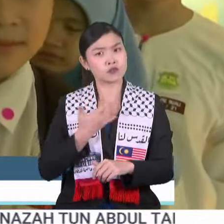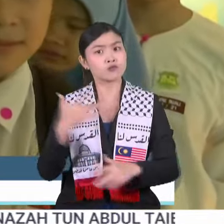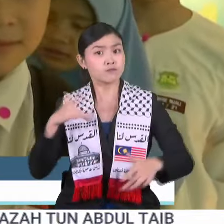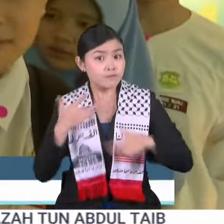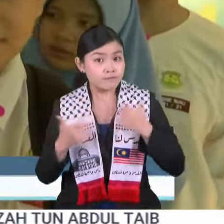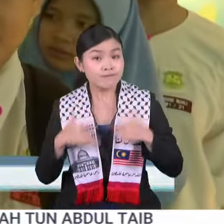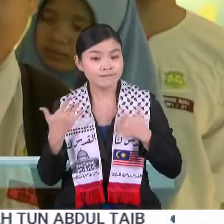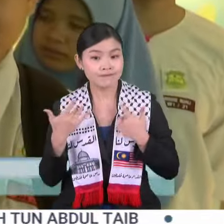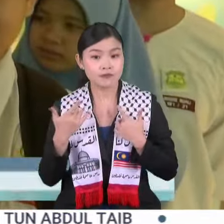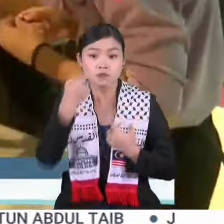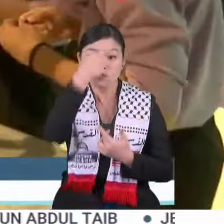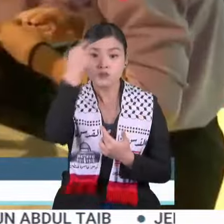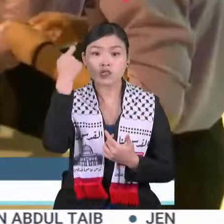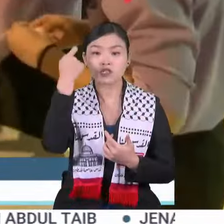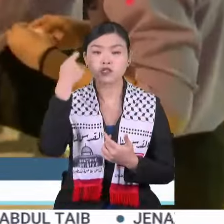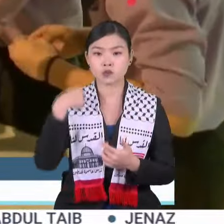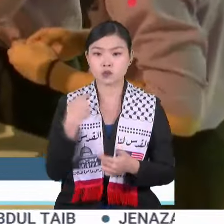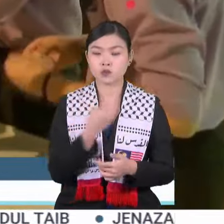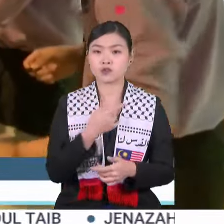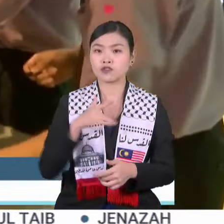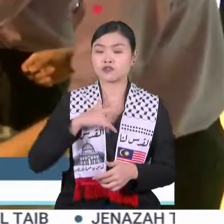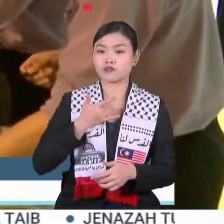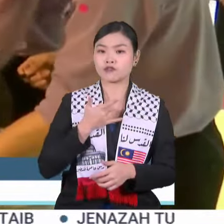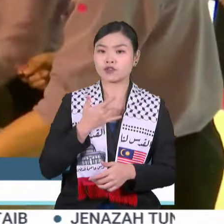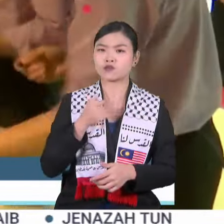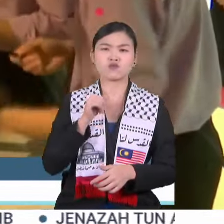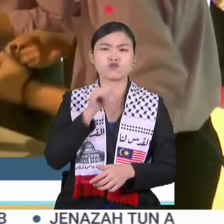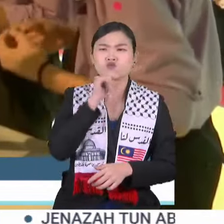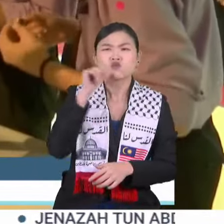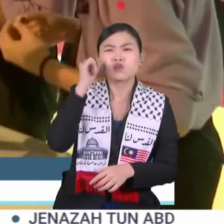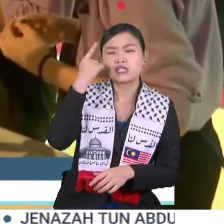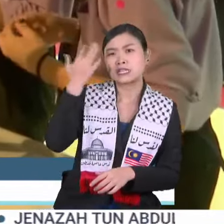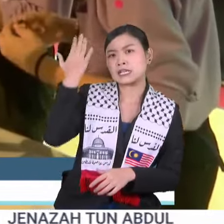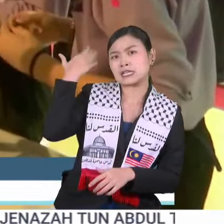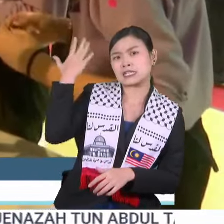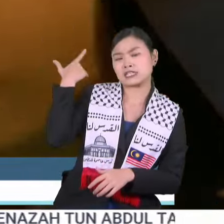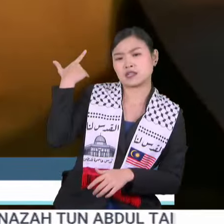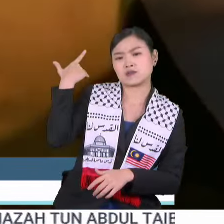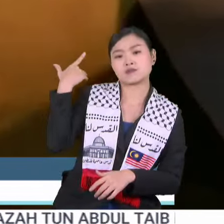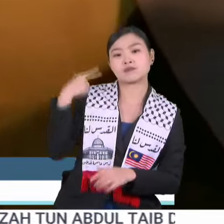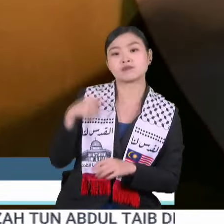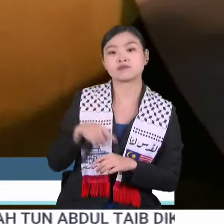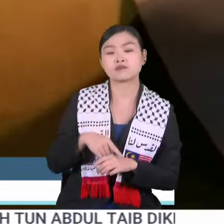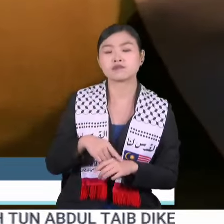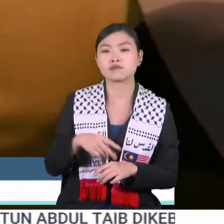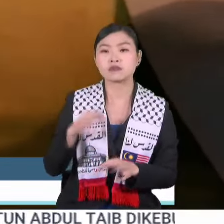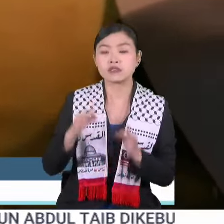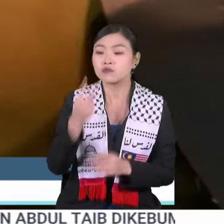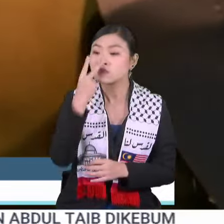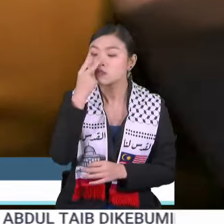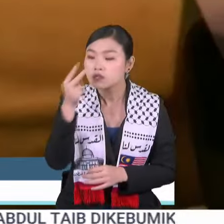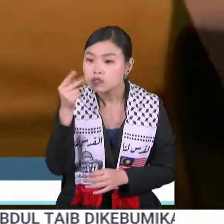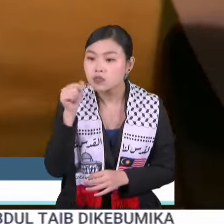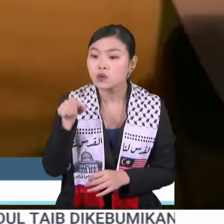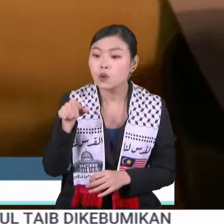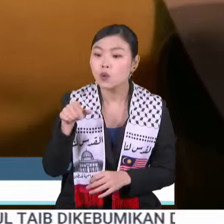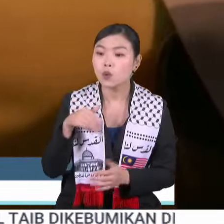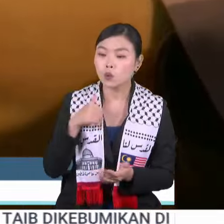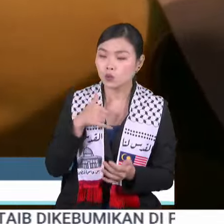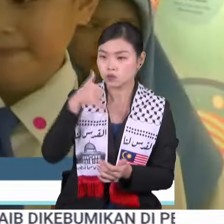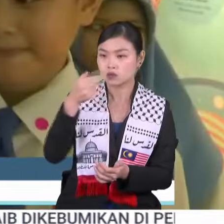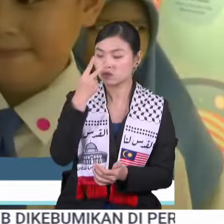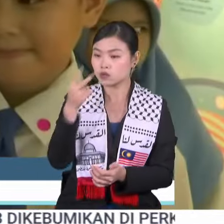Sebab dorang, kita rasa bosan ni sebab kita tidak paham, kita tidak nampak depan mata. Tapi bila kita di sini